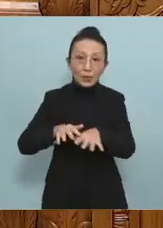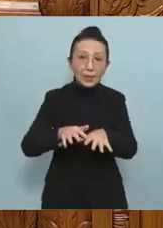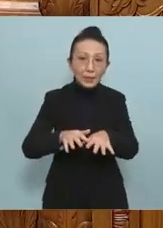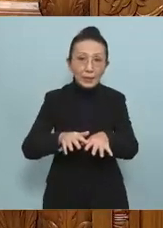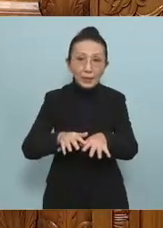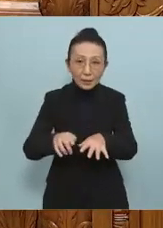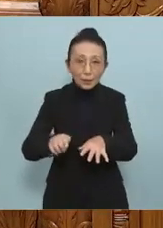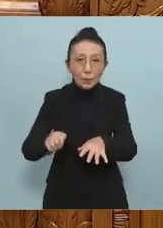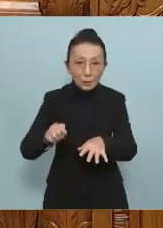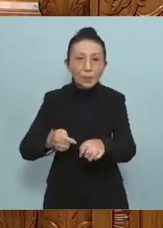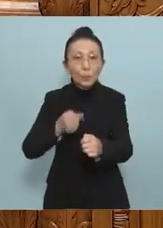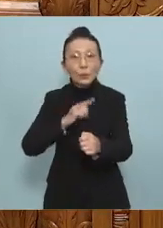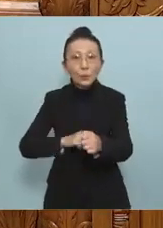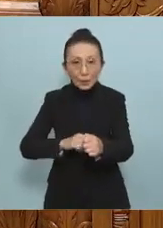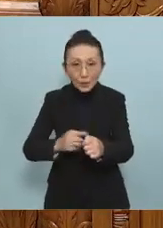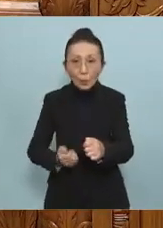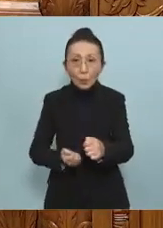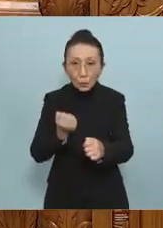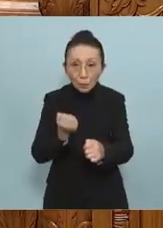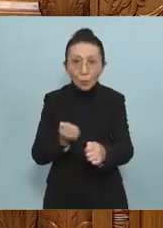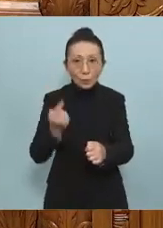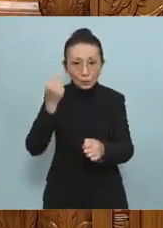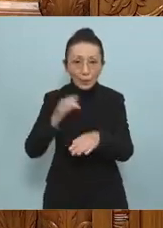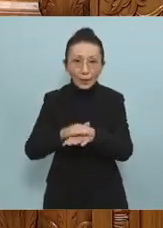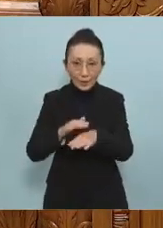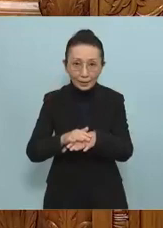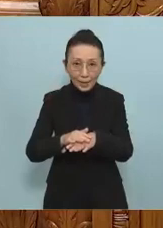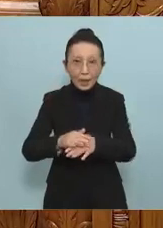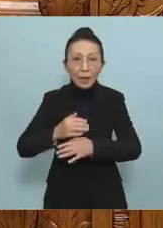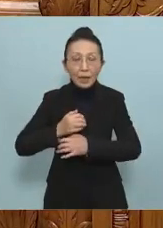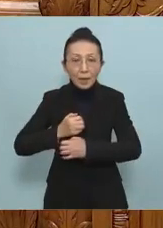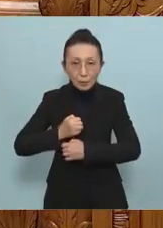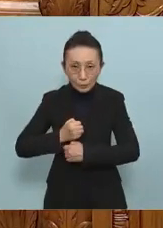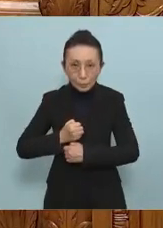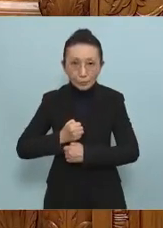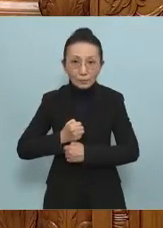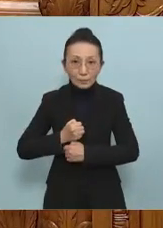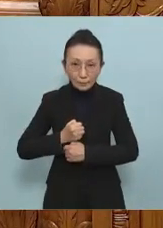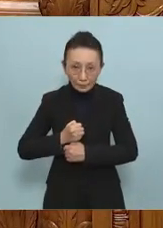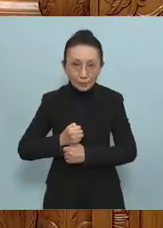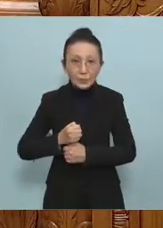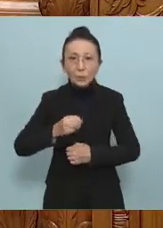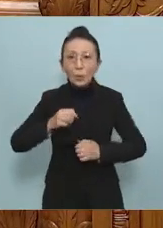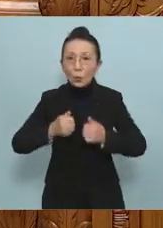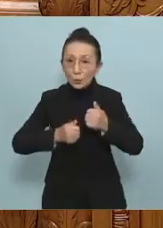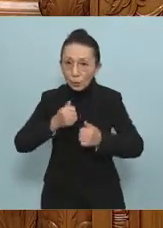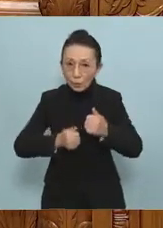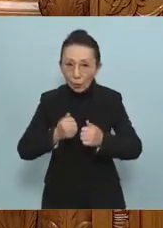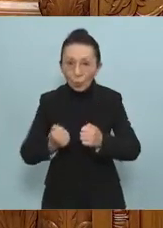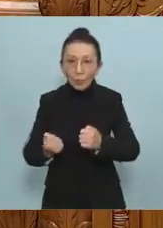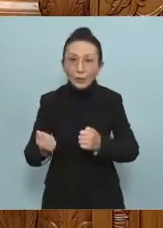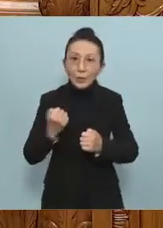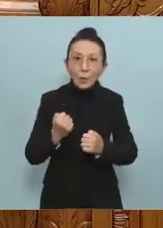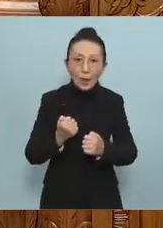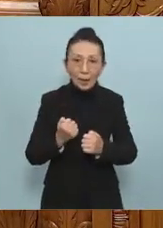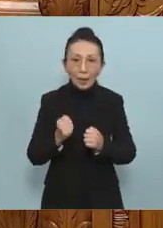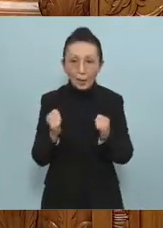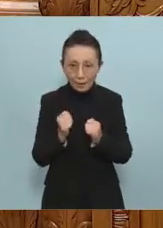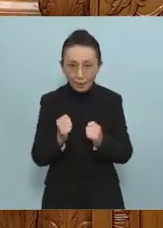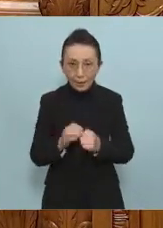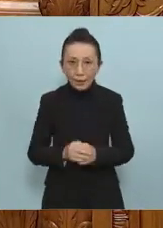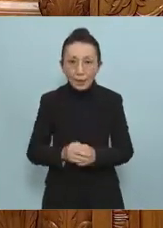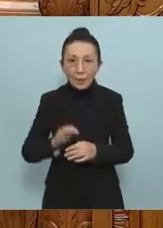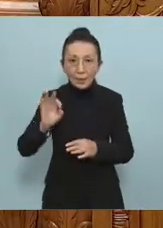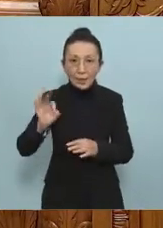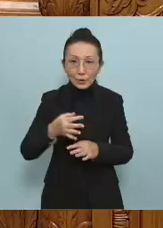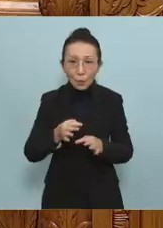能力まで持とうとする。これは軍事的緊張と軍拡競争を強め、また増税と社会